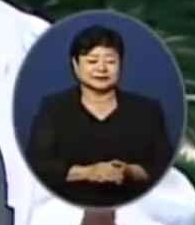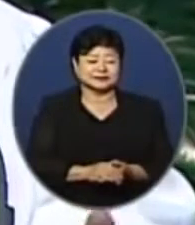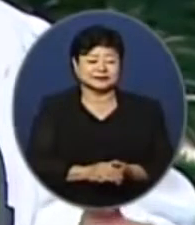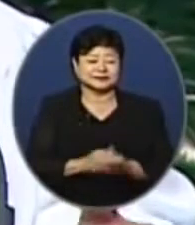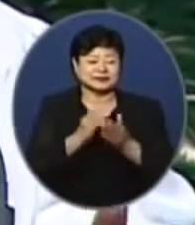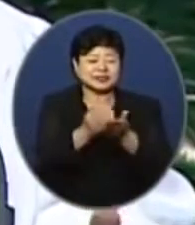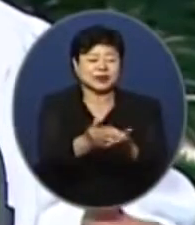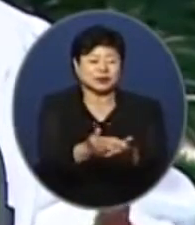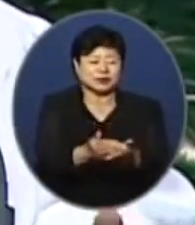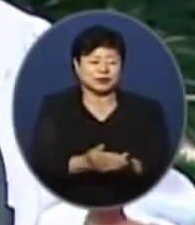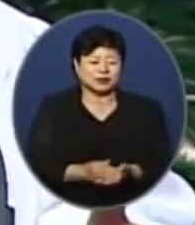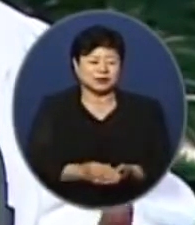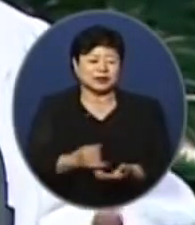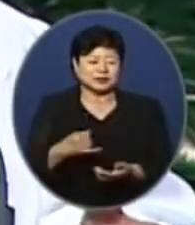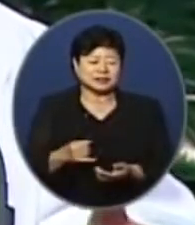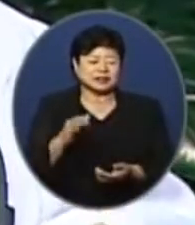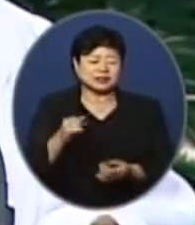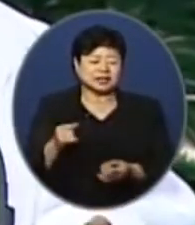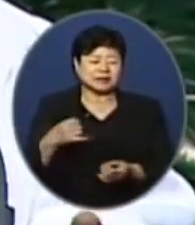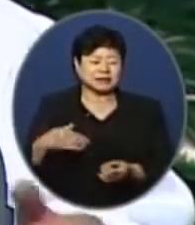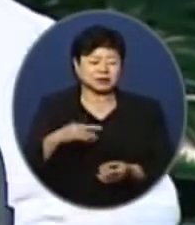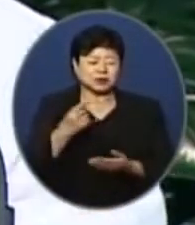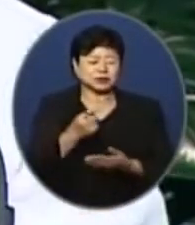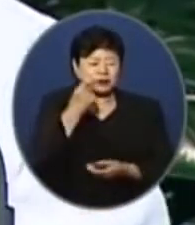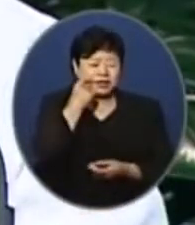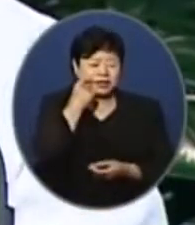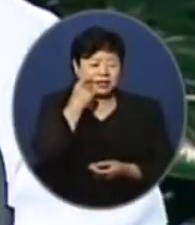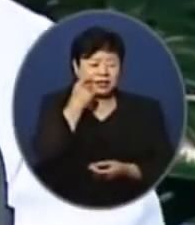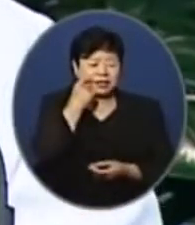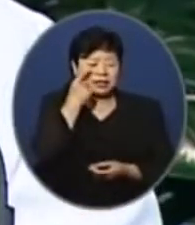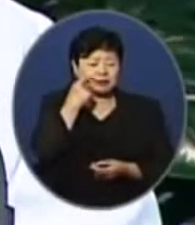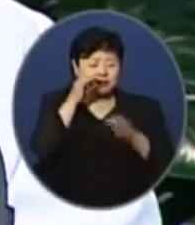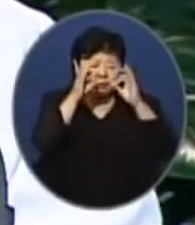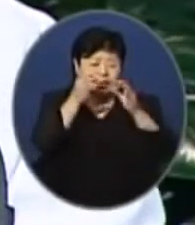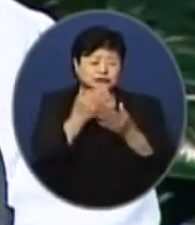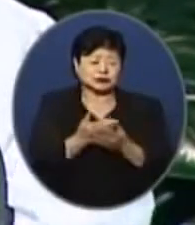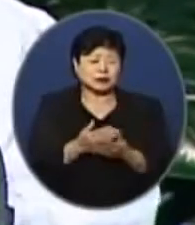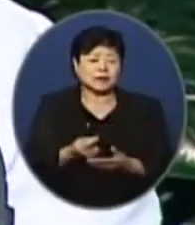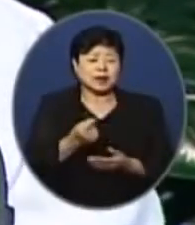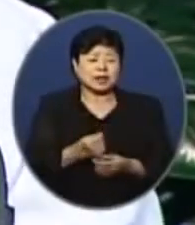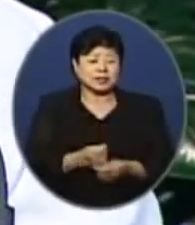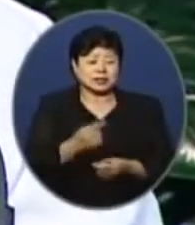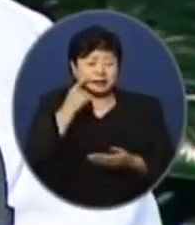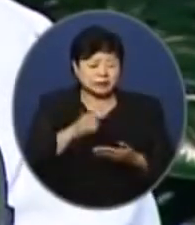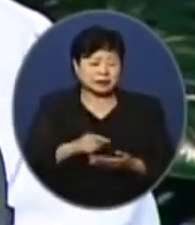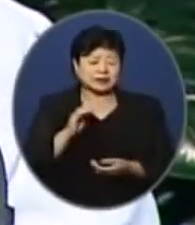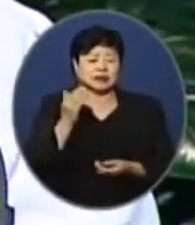가족품으로 돌아오지 않은 10명의 희생자가 있습니다. 하나님 긍휼히 여겨주셔서 빨리 회복시켜